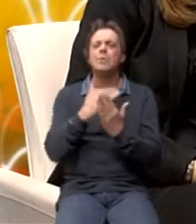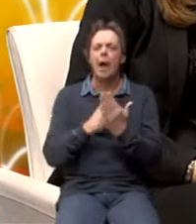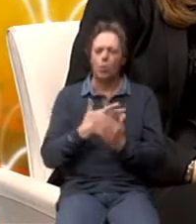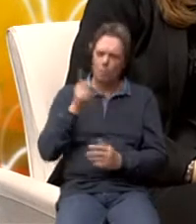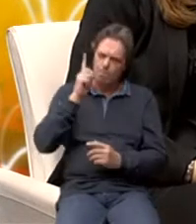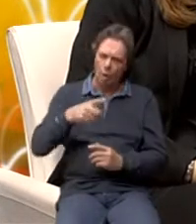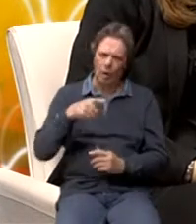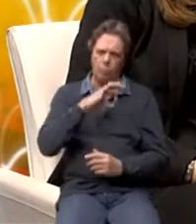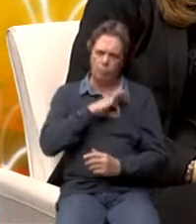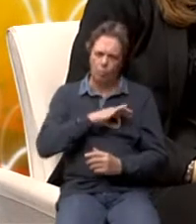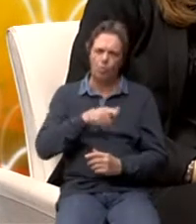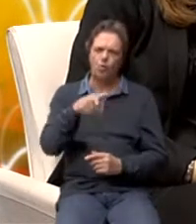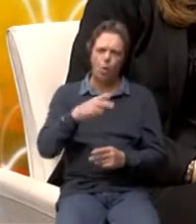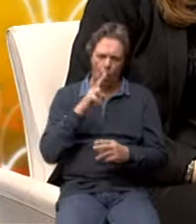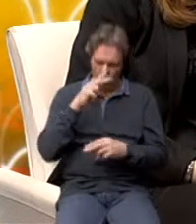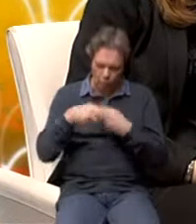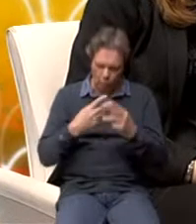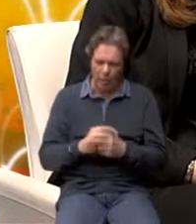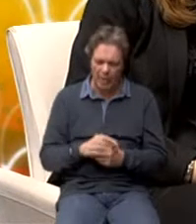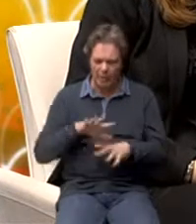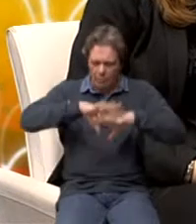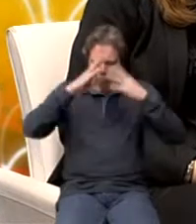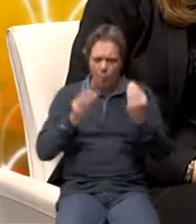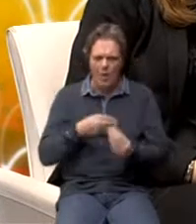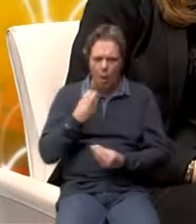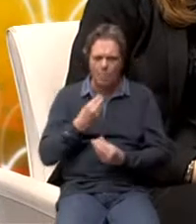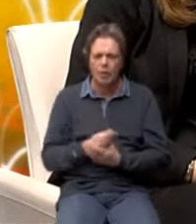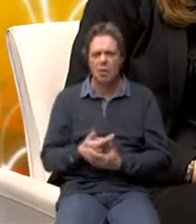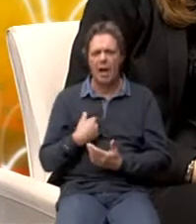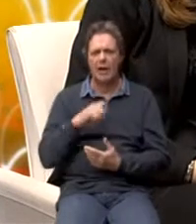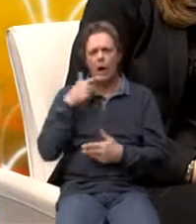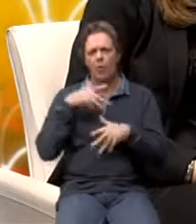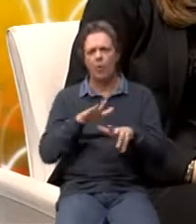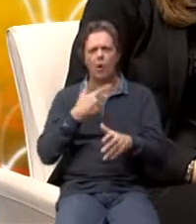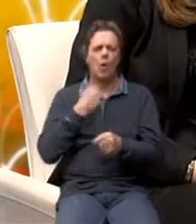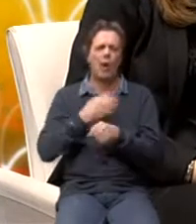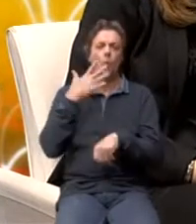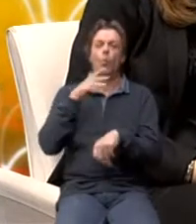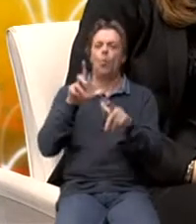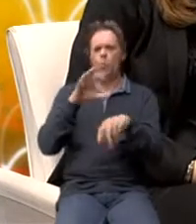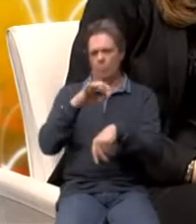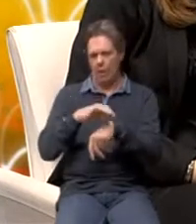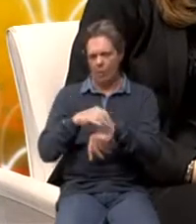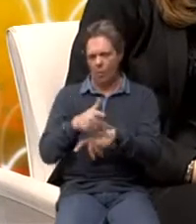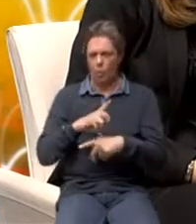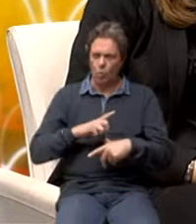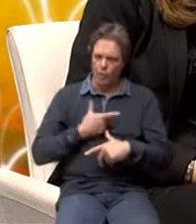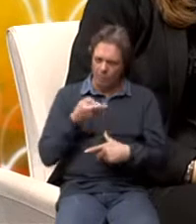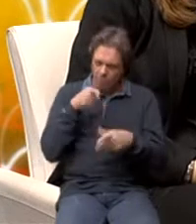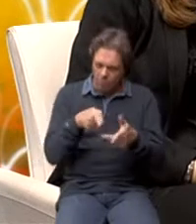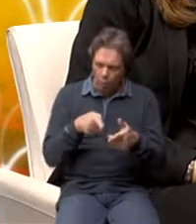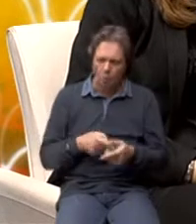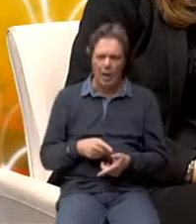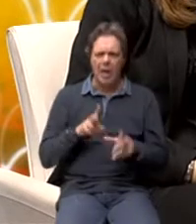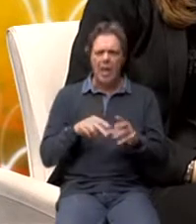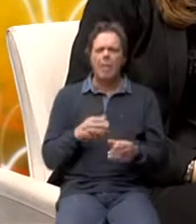dužni to kontrolirati. Tako da u cijeloj toj priči, ja kao čovjek koji radim u laboratoriju i živim od toga i